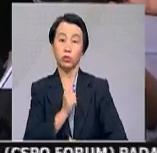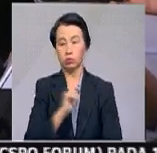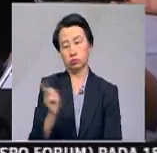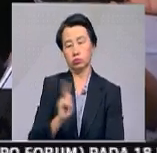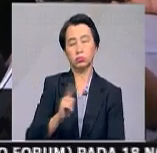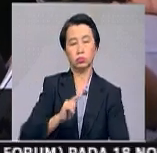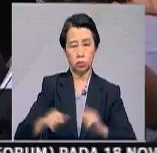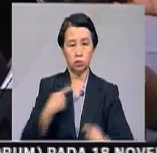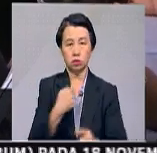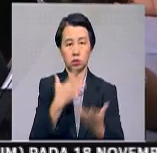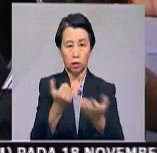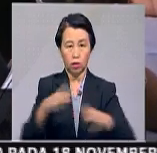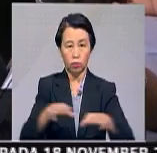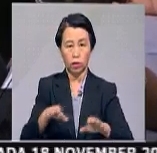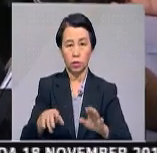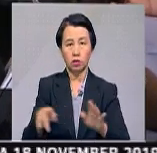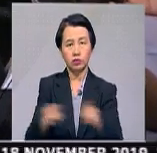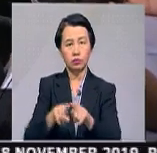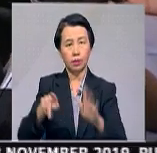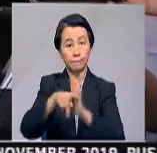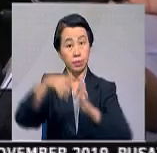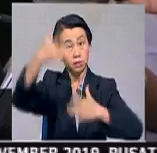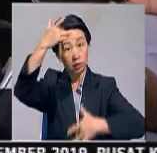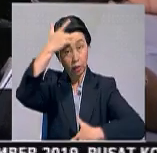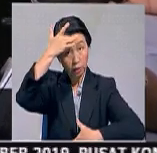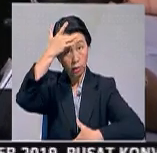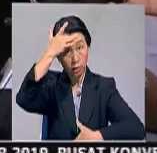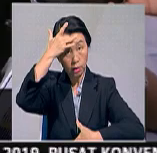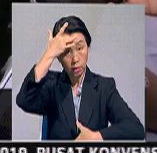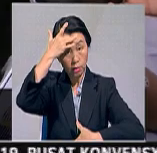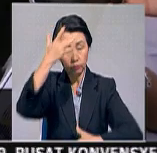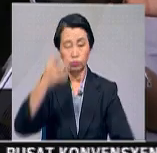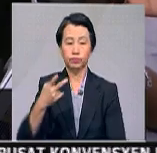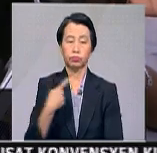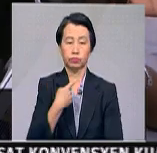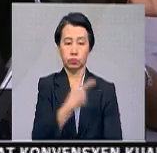satu penyakit. Dan kita